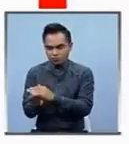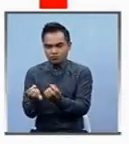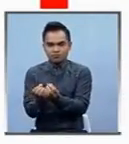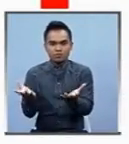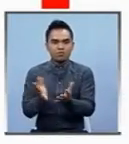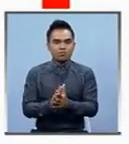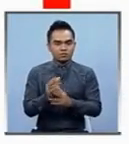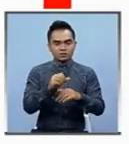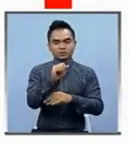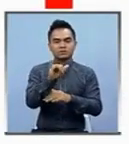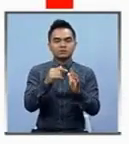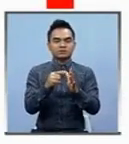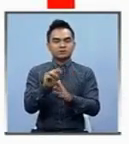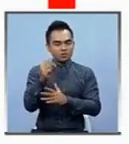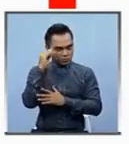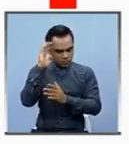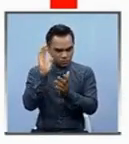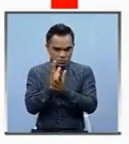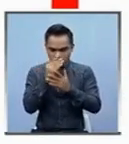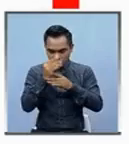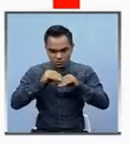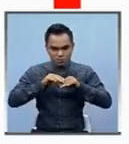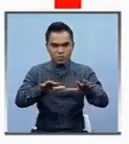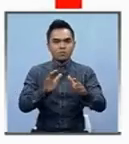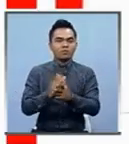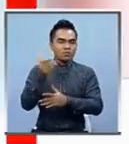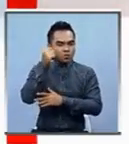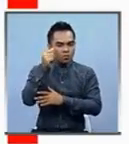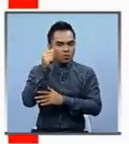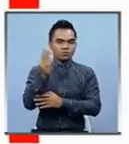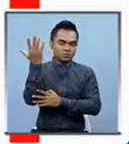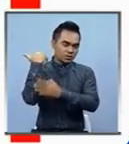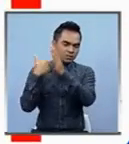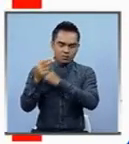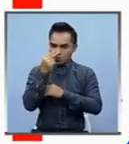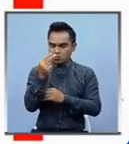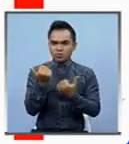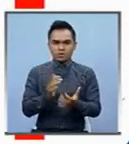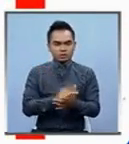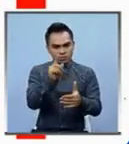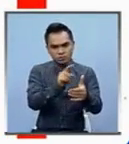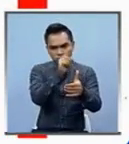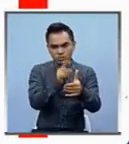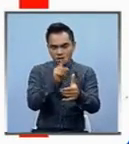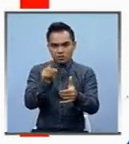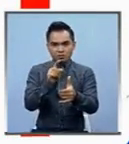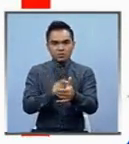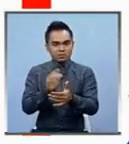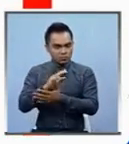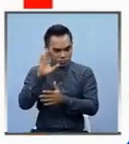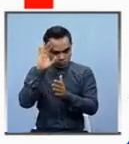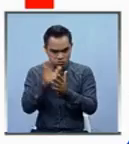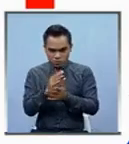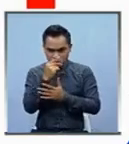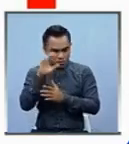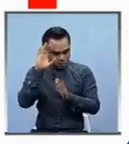ยามพารากอนที่ตำรวจนำมาเปิดเผยเมื่อ2วันก่อนซึ่งหลายคนก็ตั้งข้อสงสัยว่าตำรวจมีภาพใบหน้าของคนร้ายที่ชัดเจ